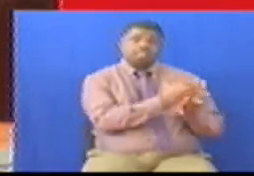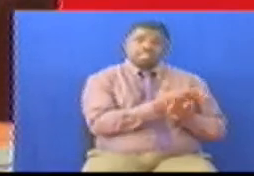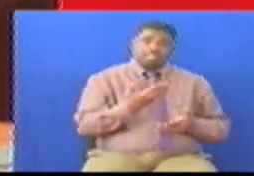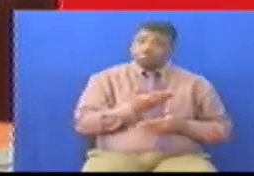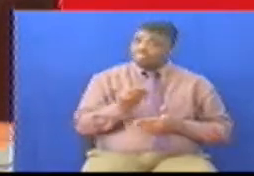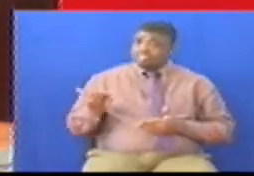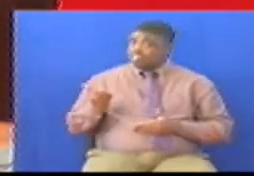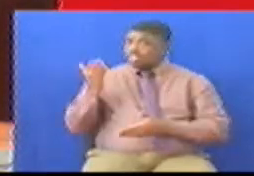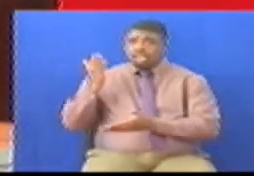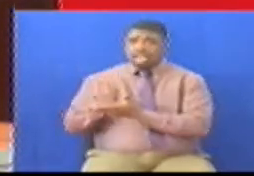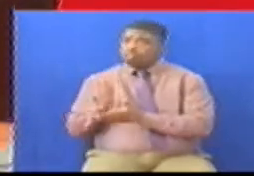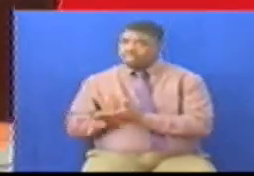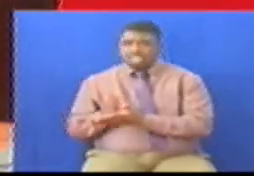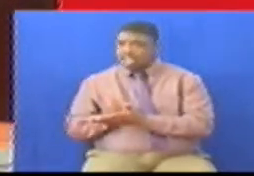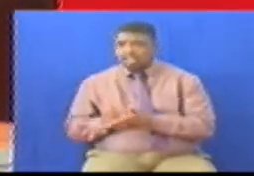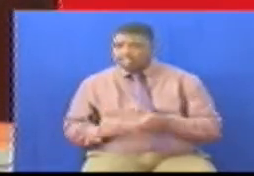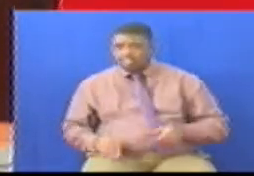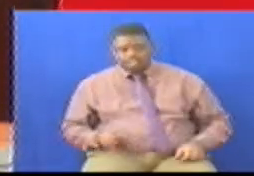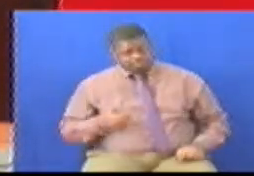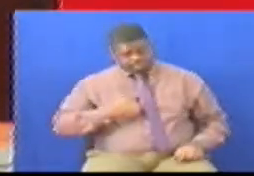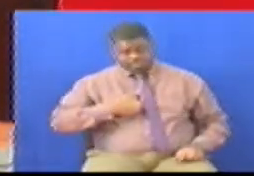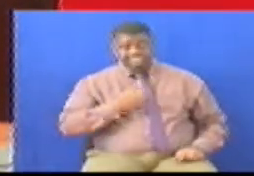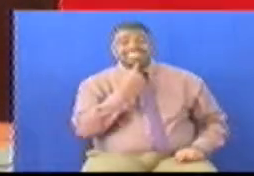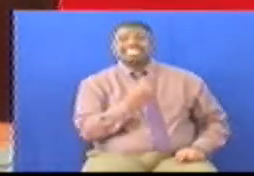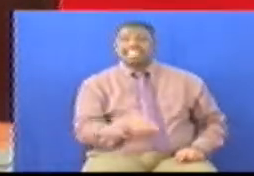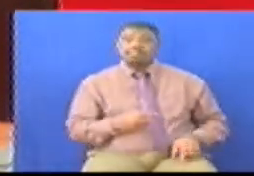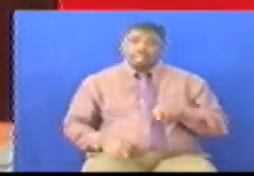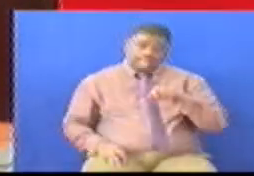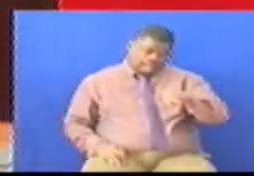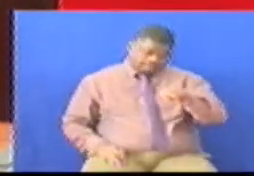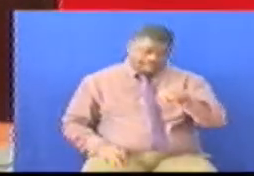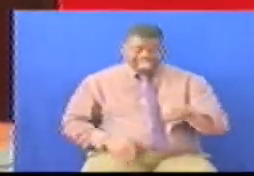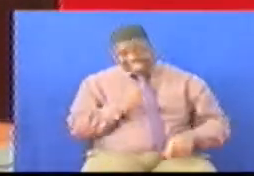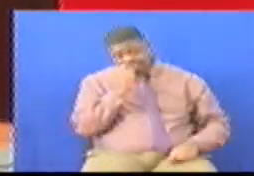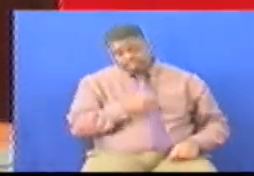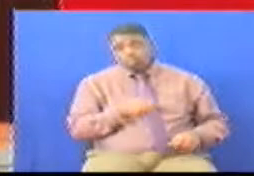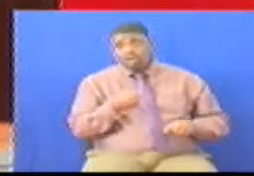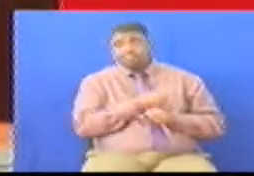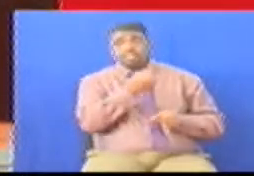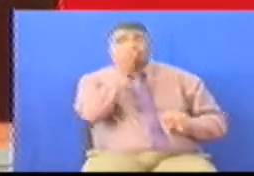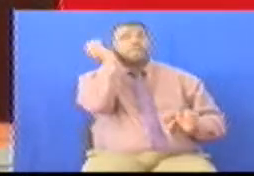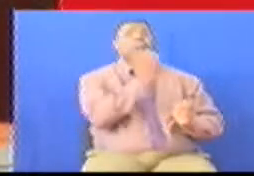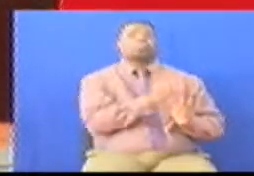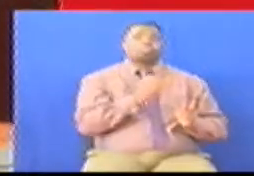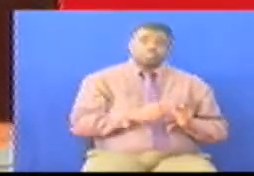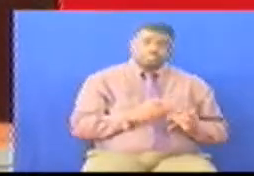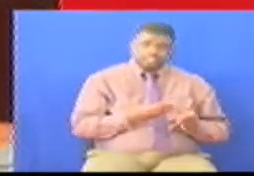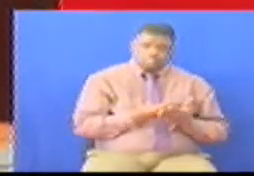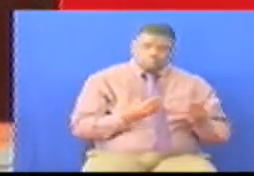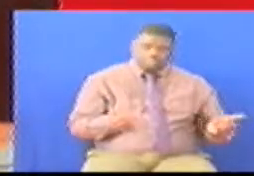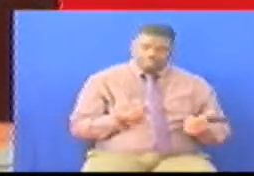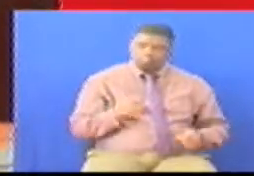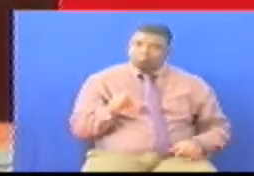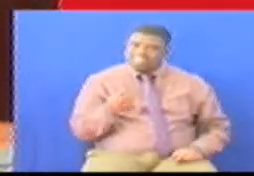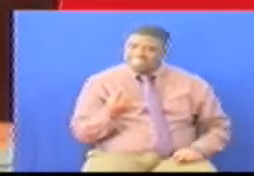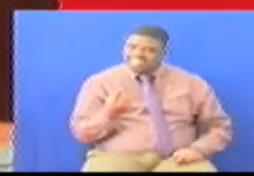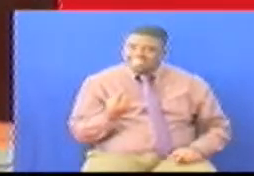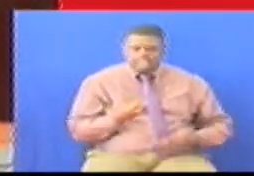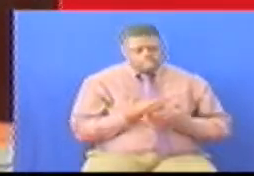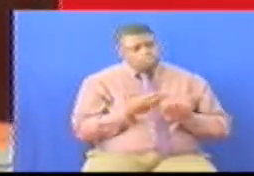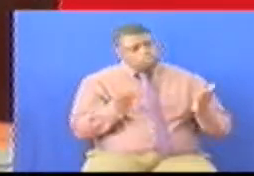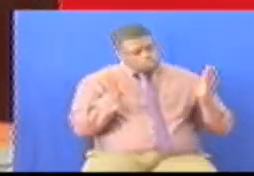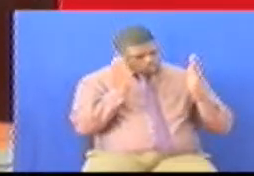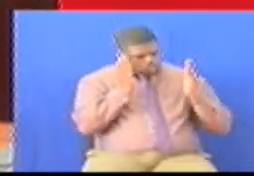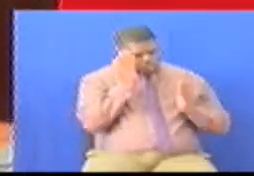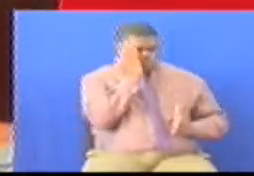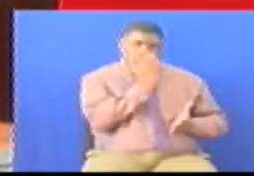haijakamilika. Sasa mimi niseme mheshimiwa spika, hapa labda wanafanya kwa makusudi, kwa sababu kutokamilika kwa hii